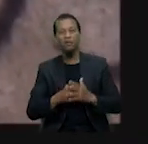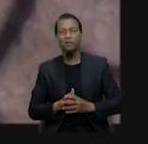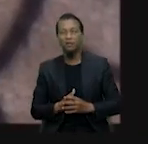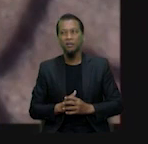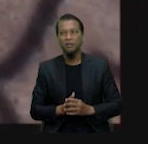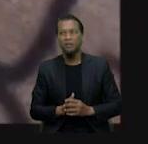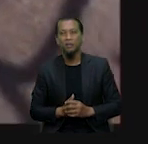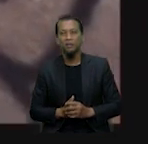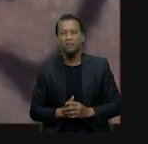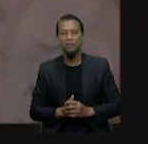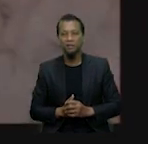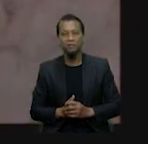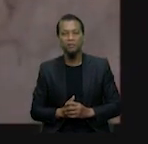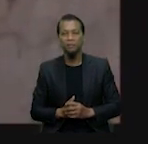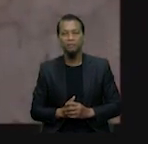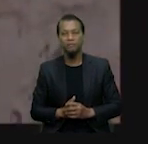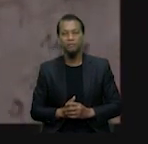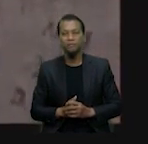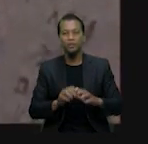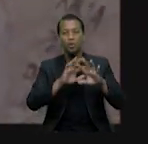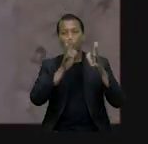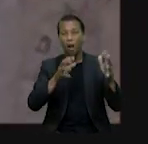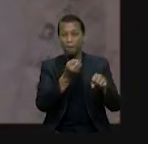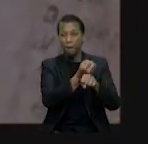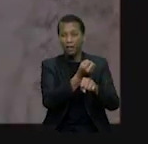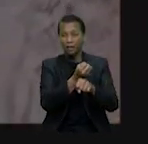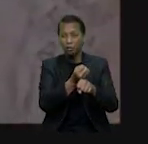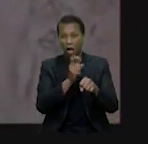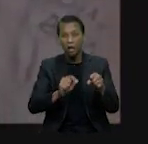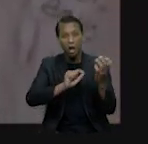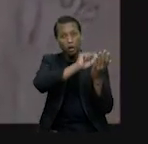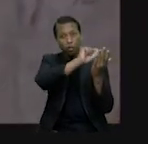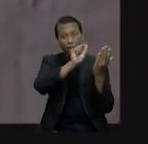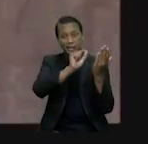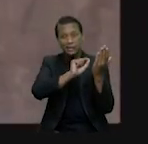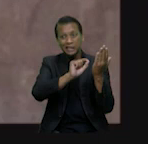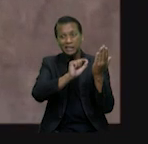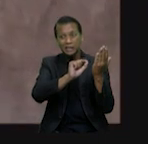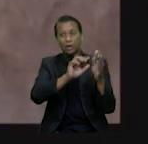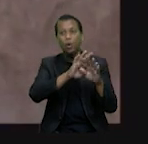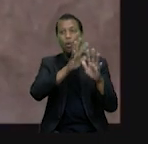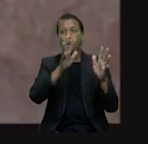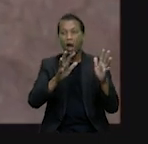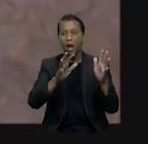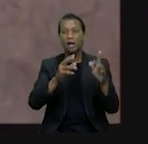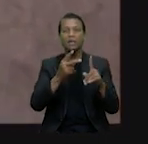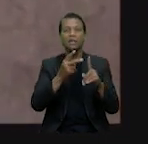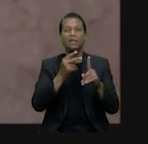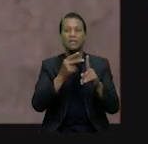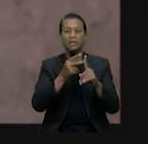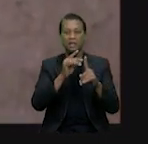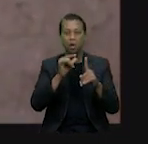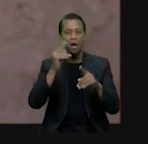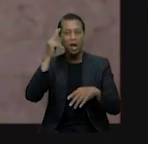sebuah tulisan disusunan batu yang berada di gua hiro Mekkah Arab Saudi viral di media sosial sejumlah aksi